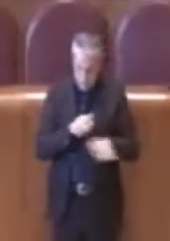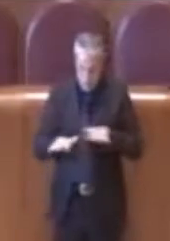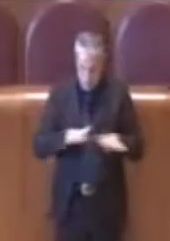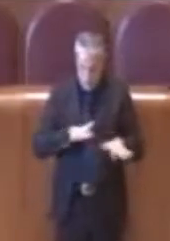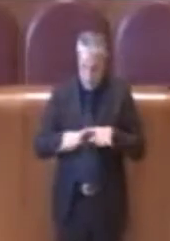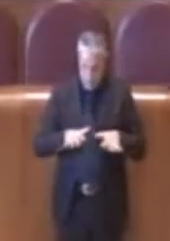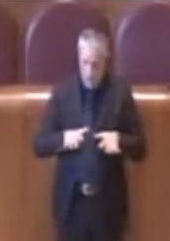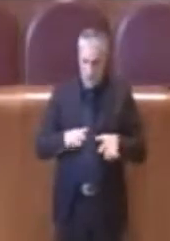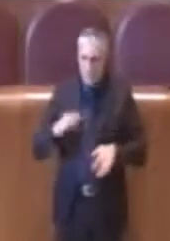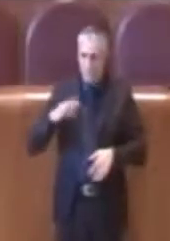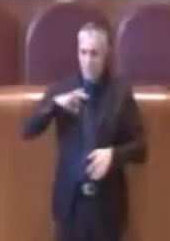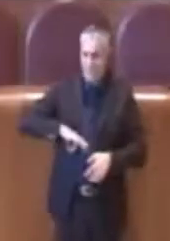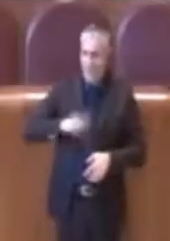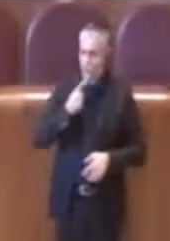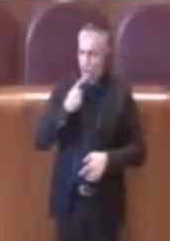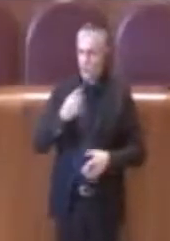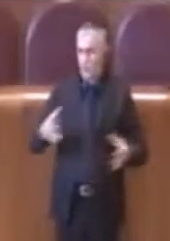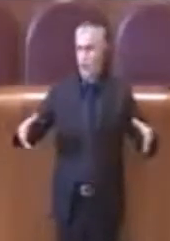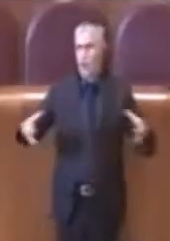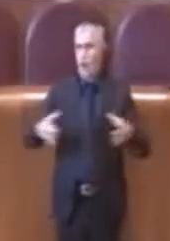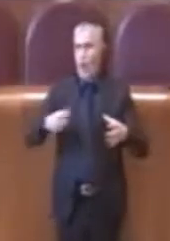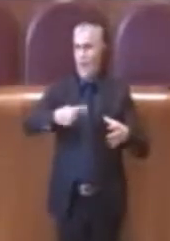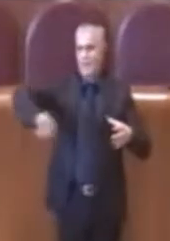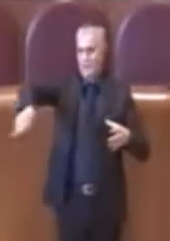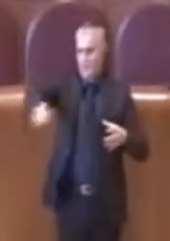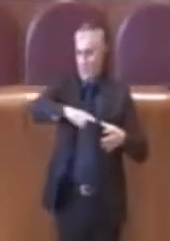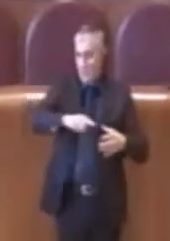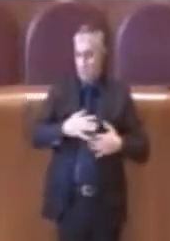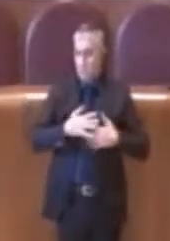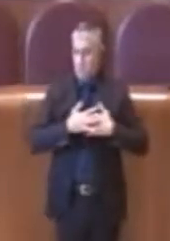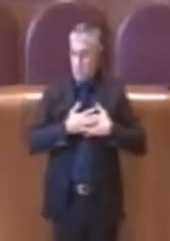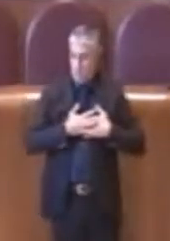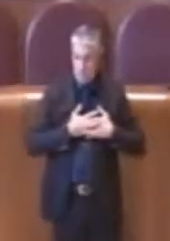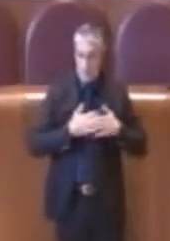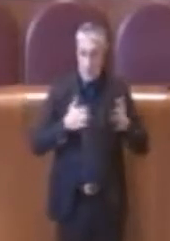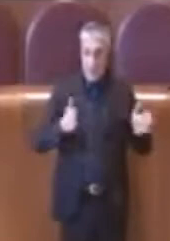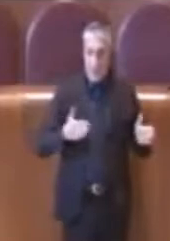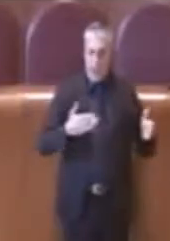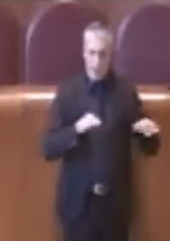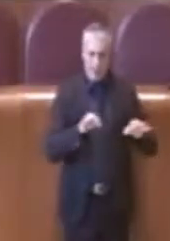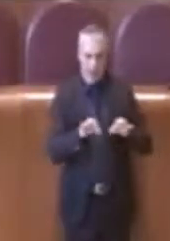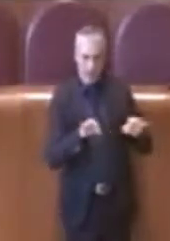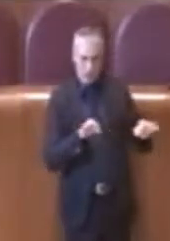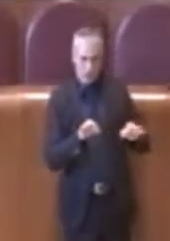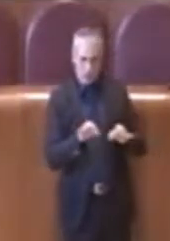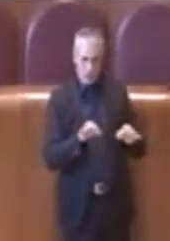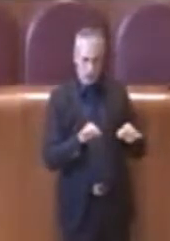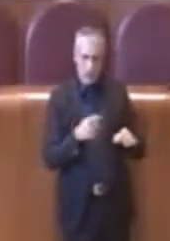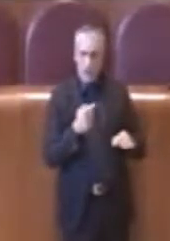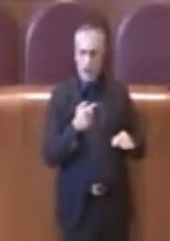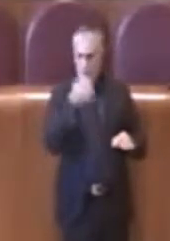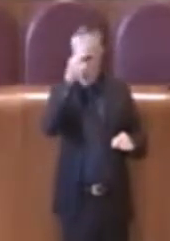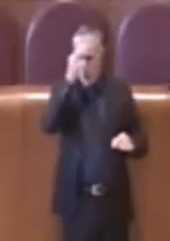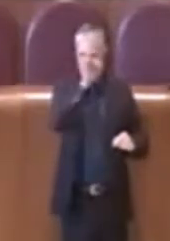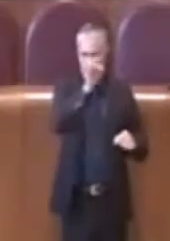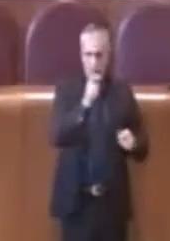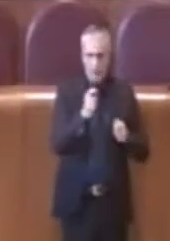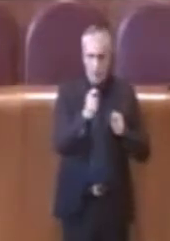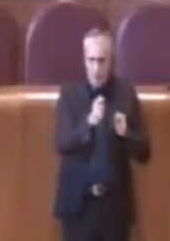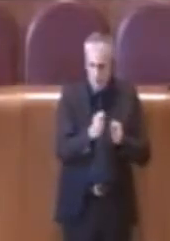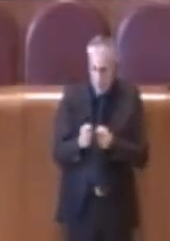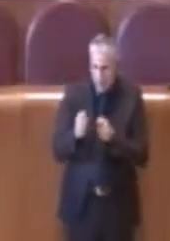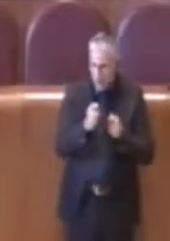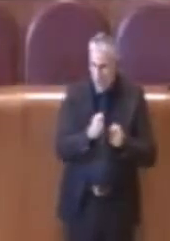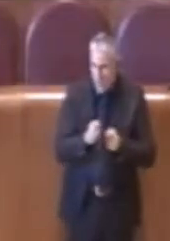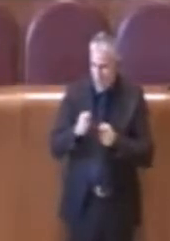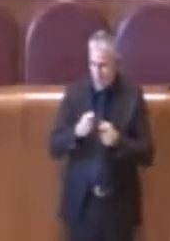della collettività. Quindi per noi avere una cabina di regia che riesca a monitorare queste